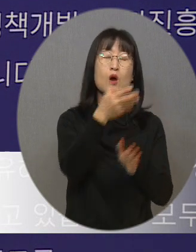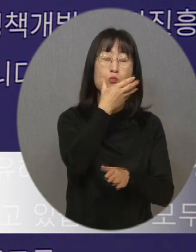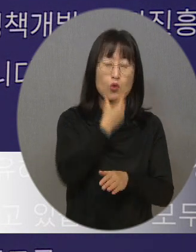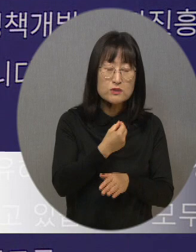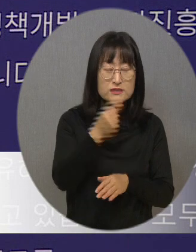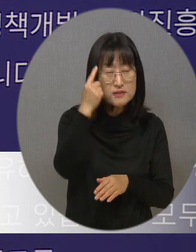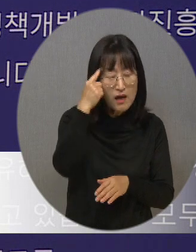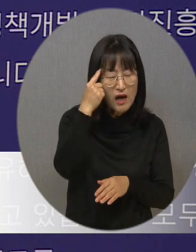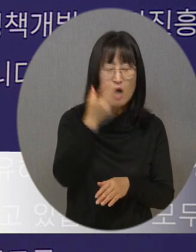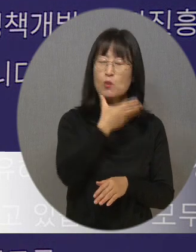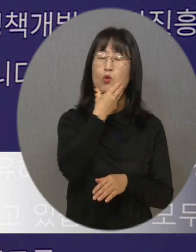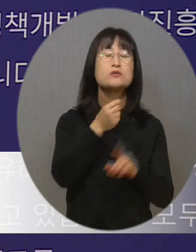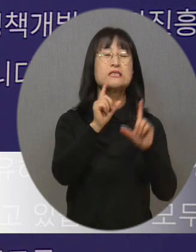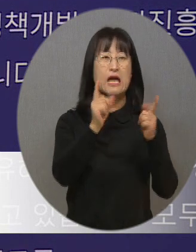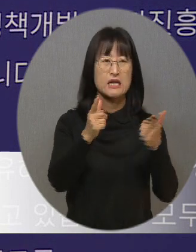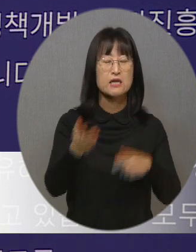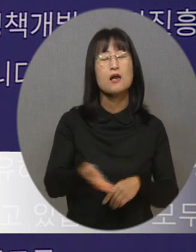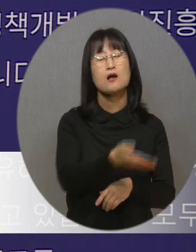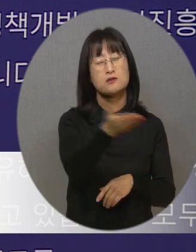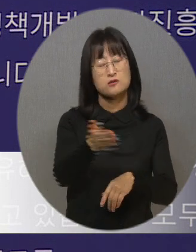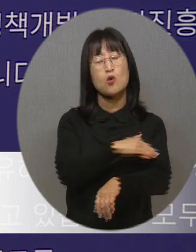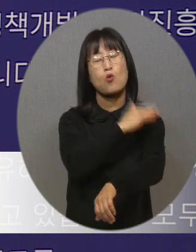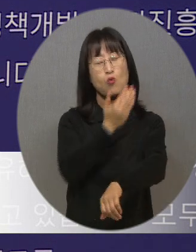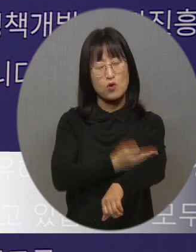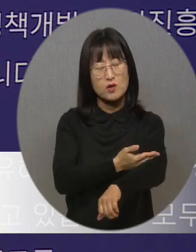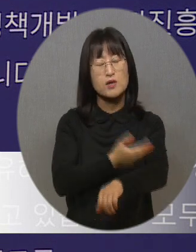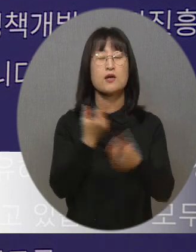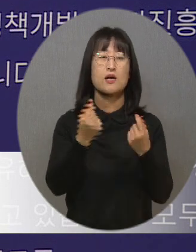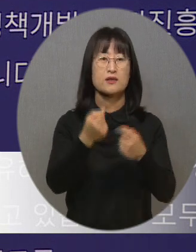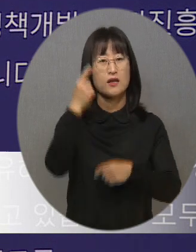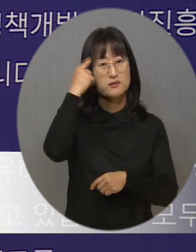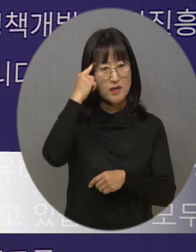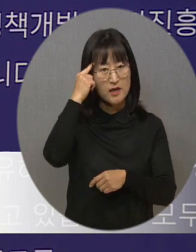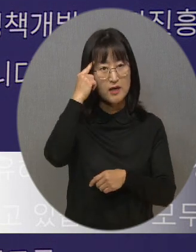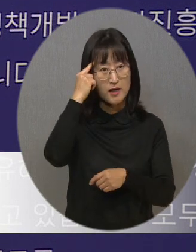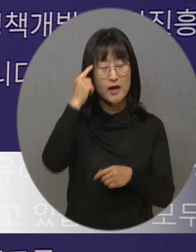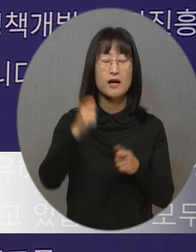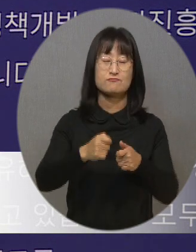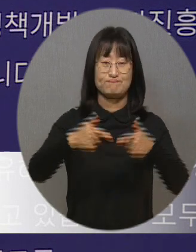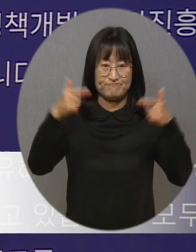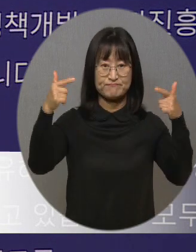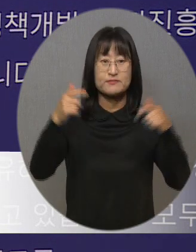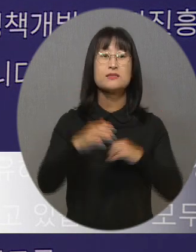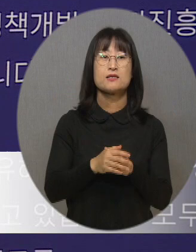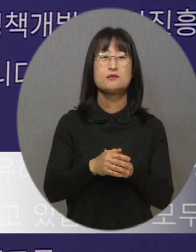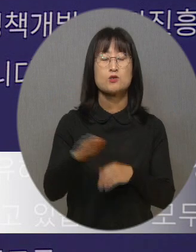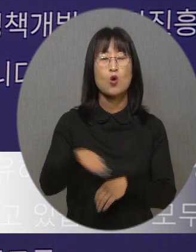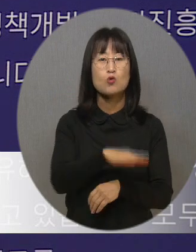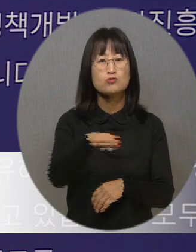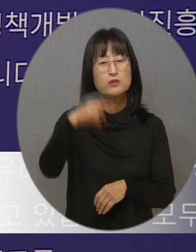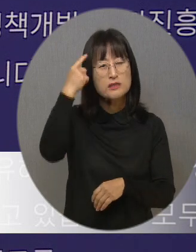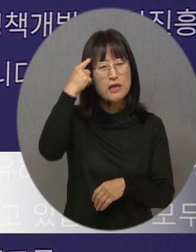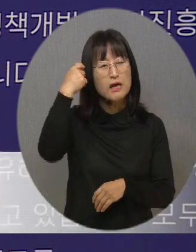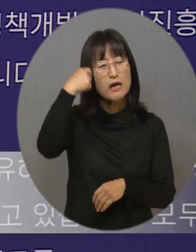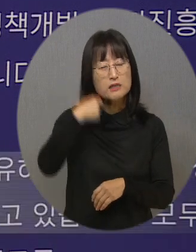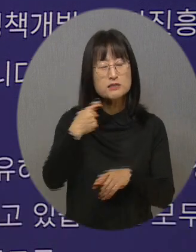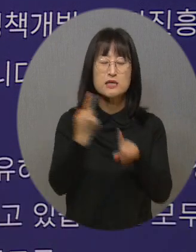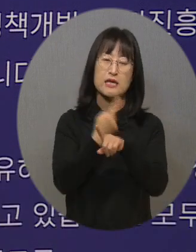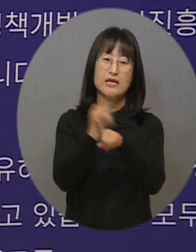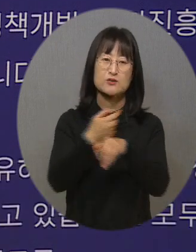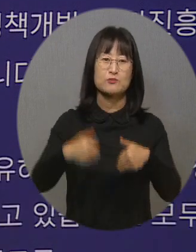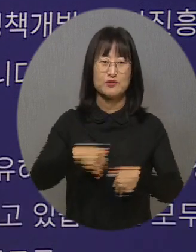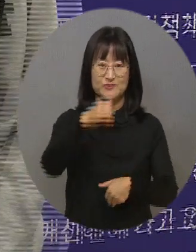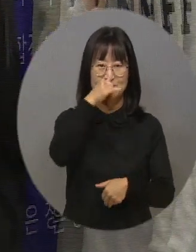말고 그들이 누려야 될 당연한 권리라고 생각이 되도록 많은 시민적인 의식이 개선됐으면 좋겠습니다.